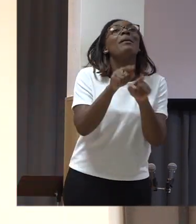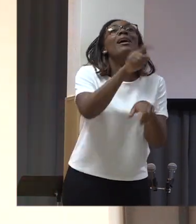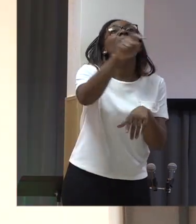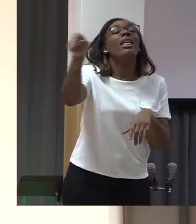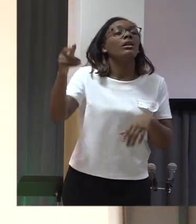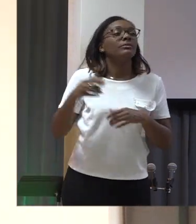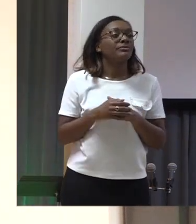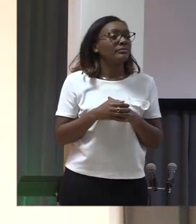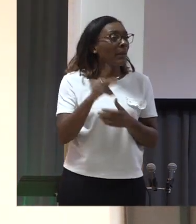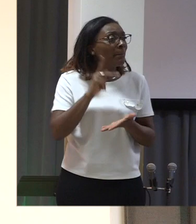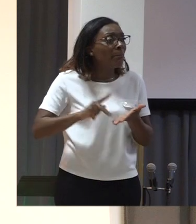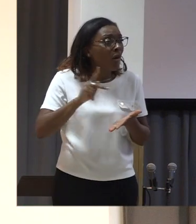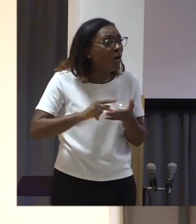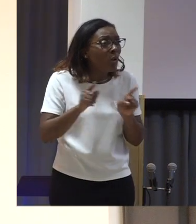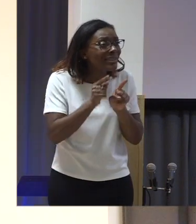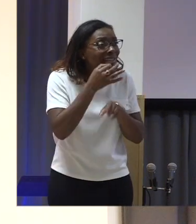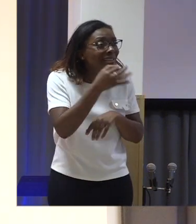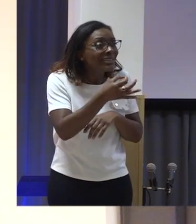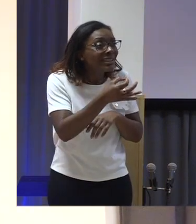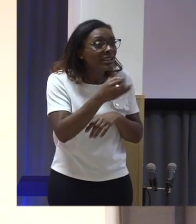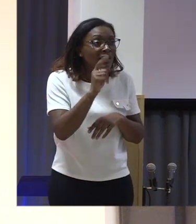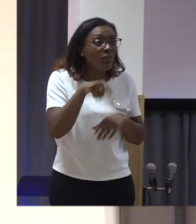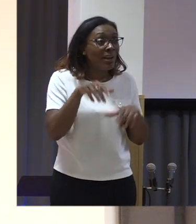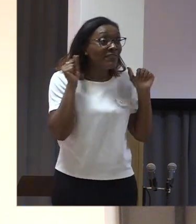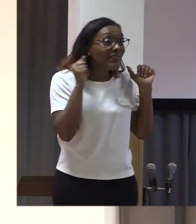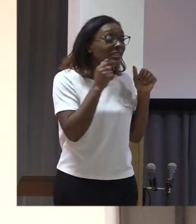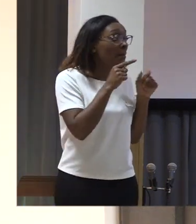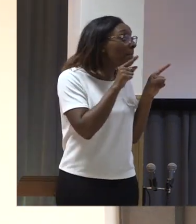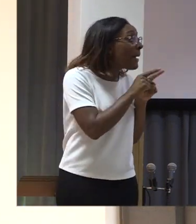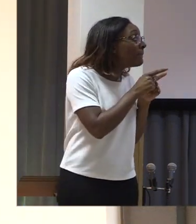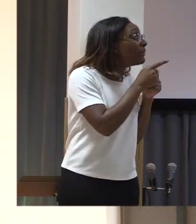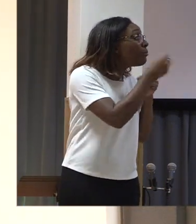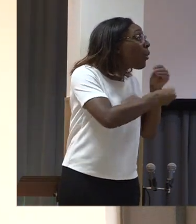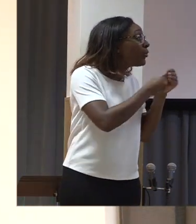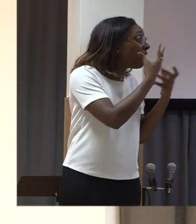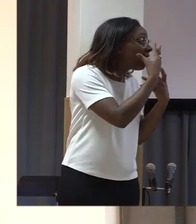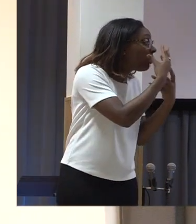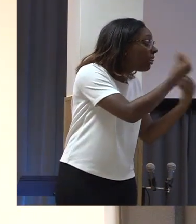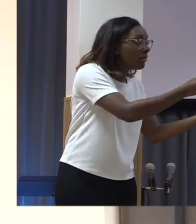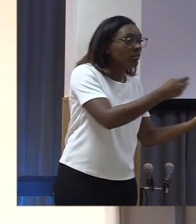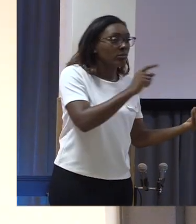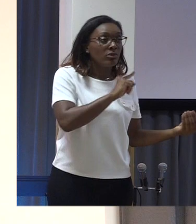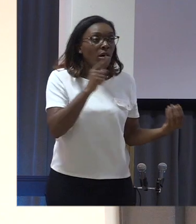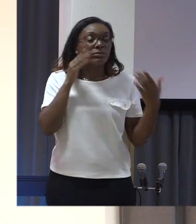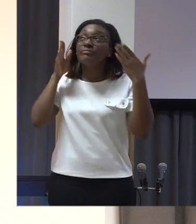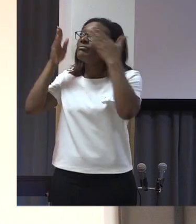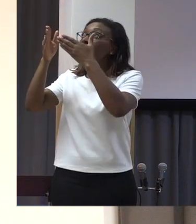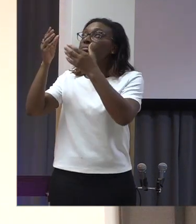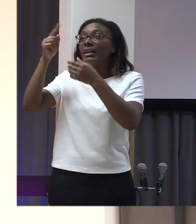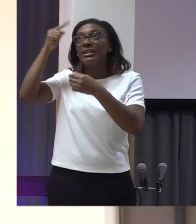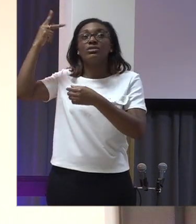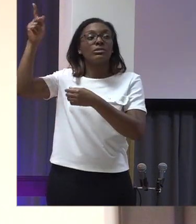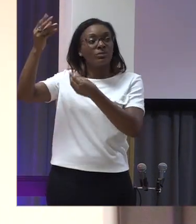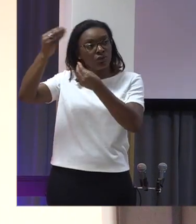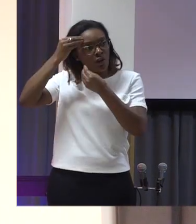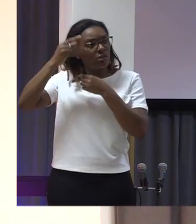pas suivre les mœurs de ce monde, mais d'être renouvelés par notre intelligence. En voulant vivre comme les autres,